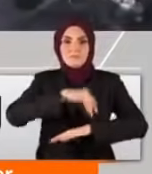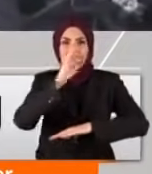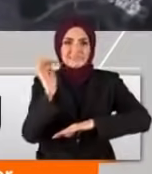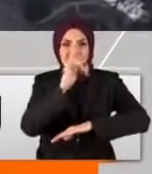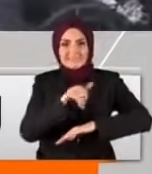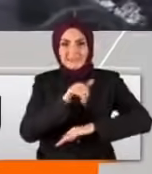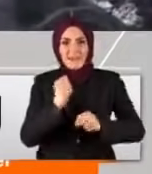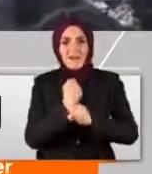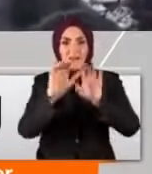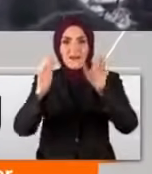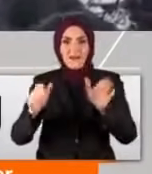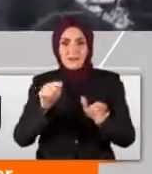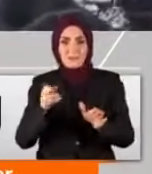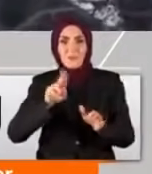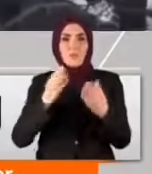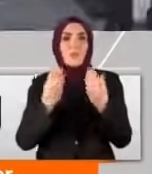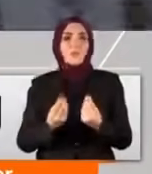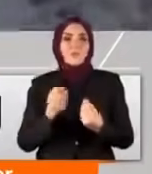bedeni bulundu.